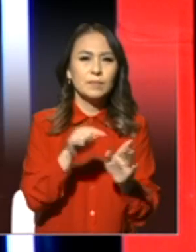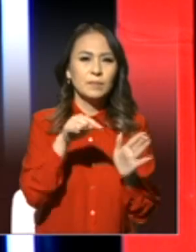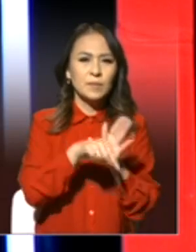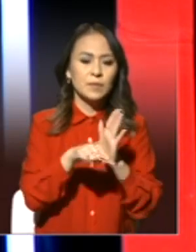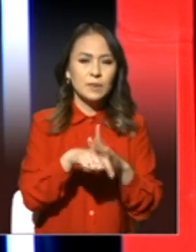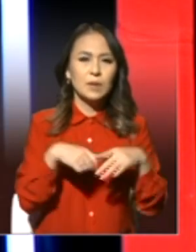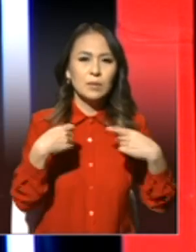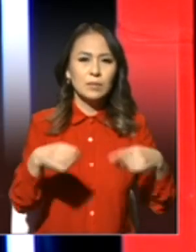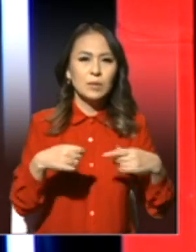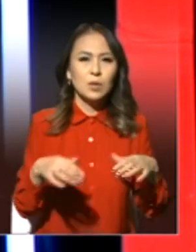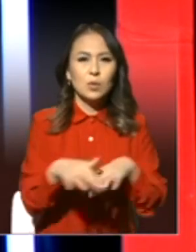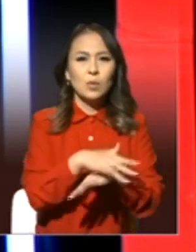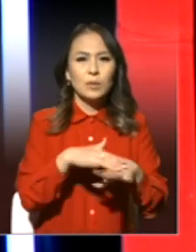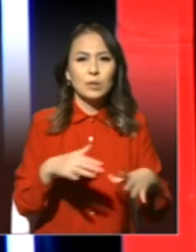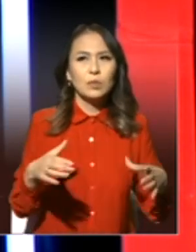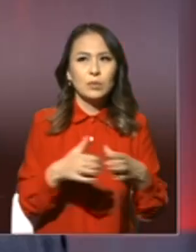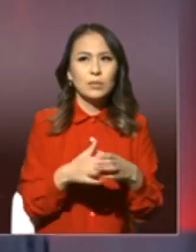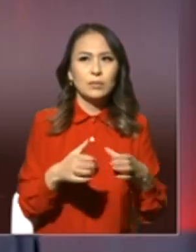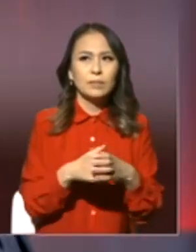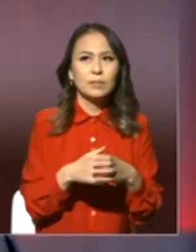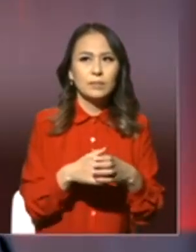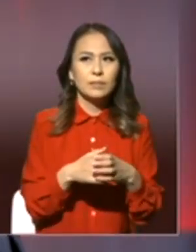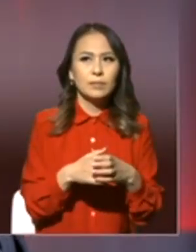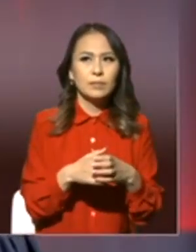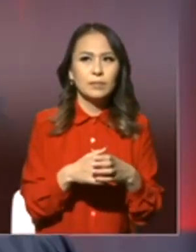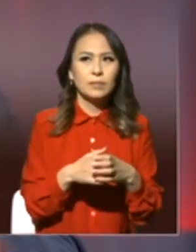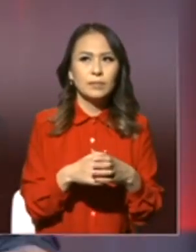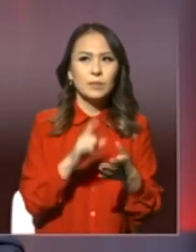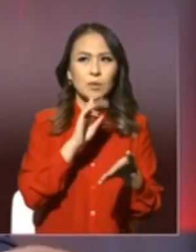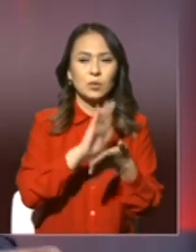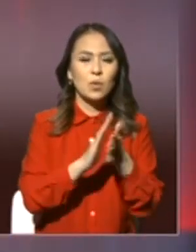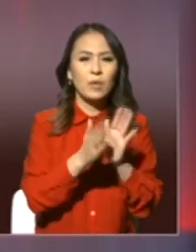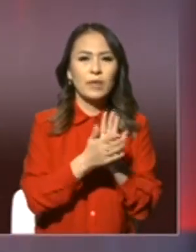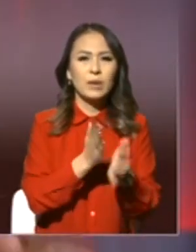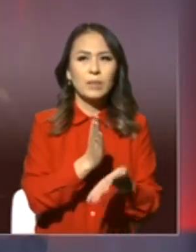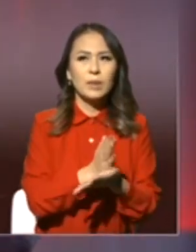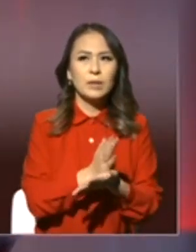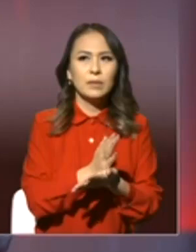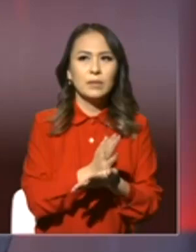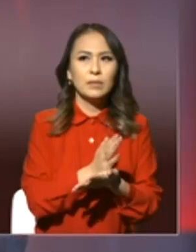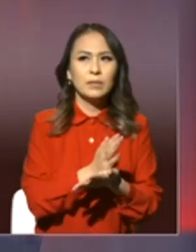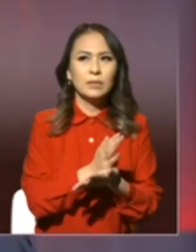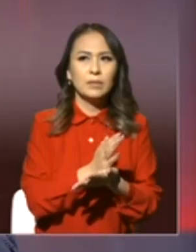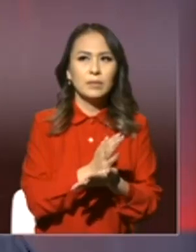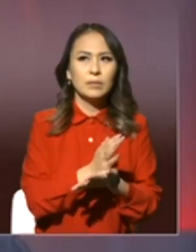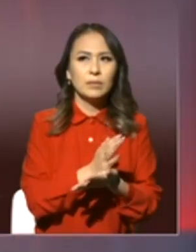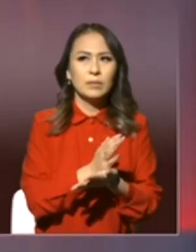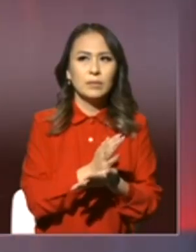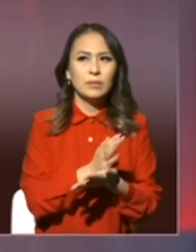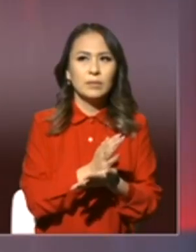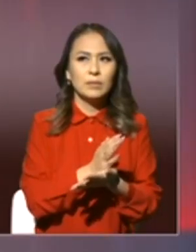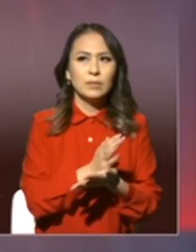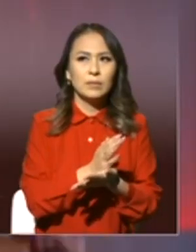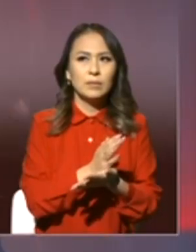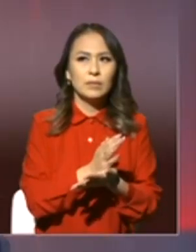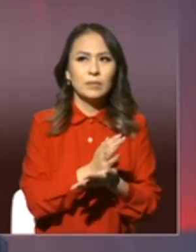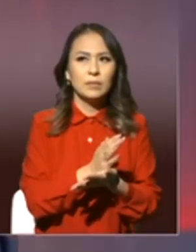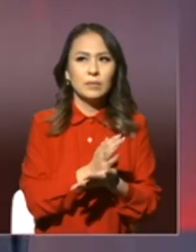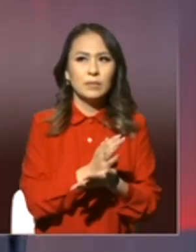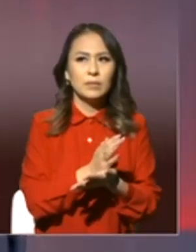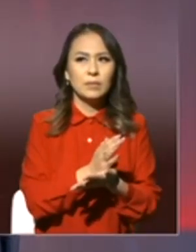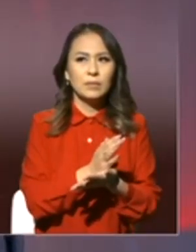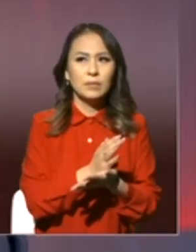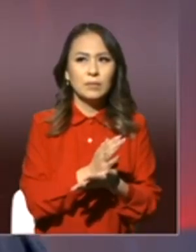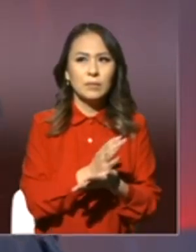өте топтасқан делдалдар жаңағы сговорлар бар. Ал анадай мысалға анадай қазір